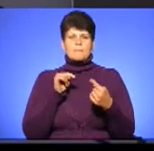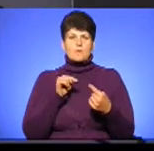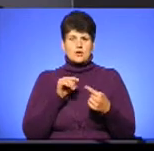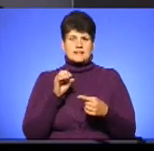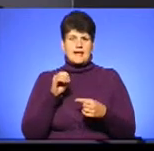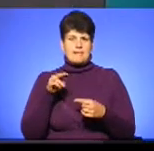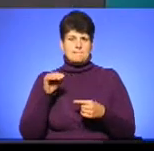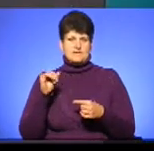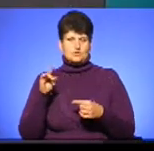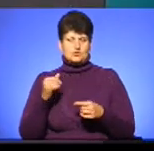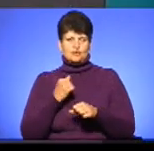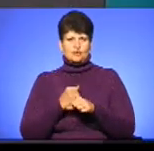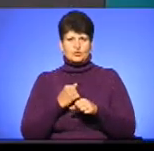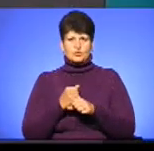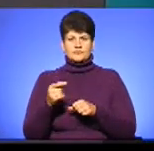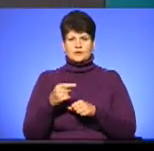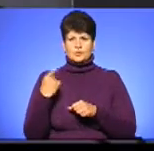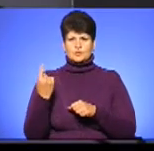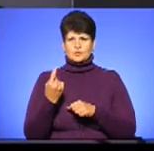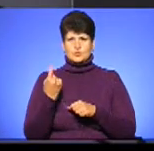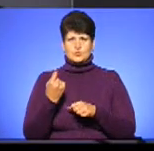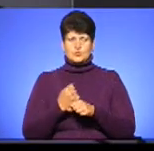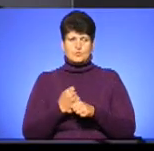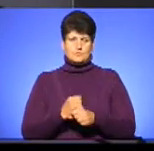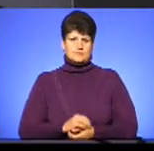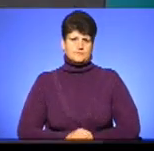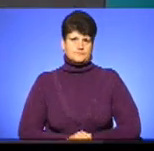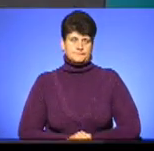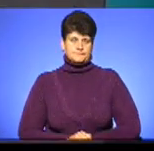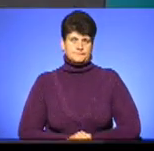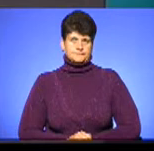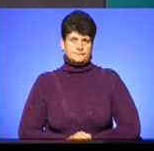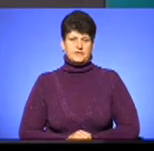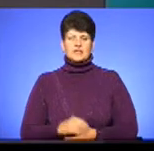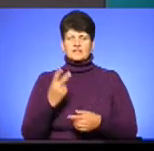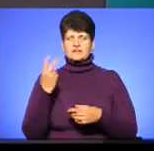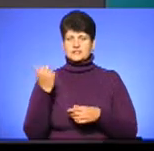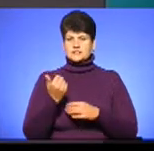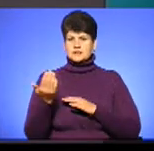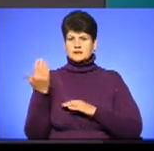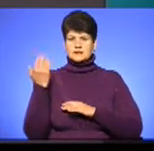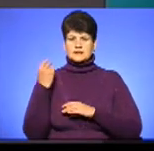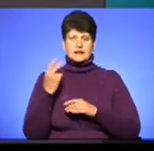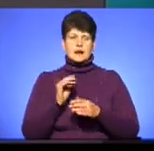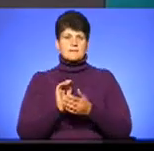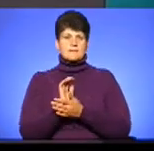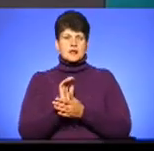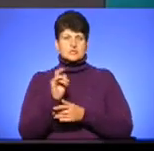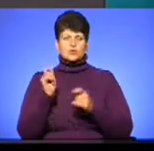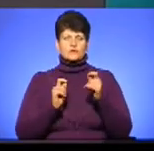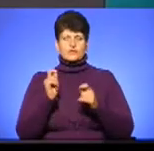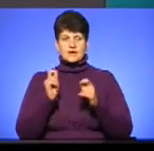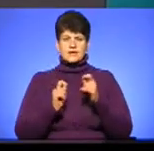управління Держпродспоживслужби в Тернопільській області. Я вас вітаю. Отже, два тижні тому на прес-конференції